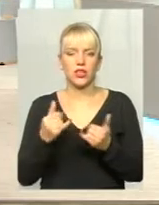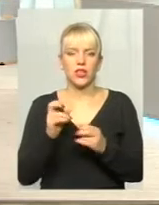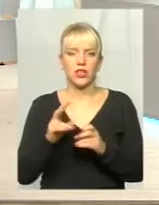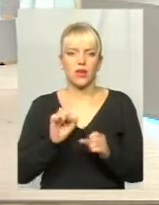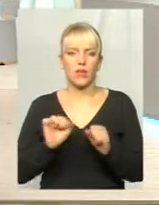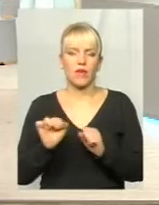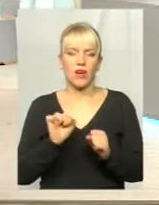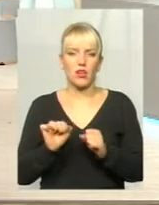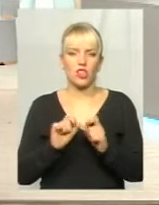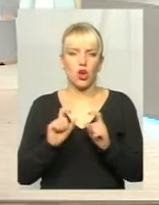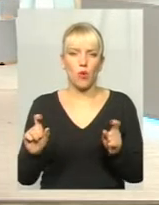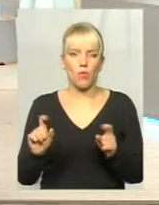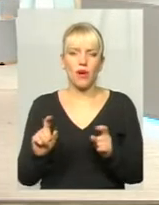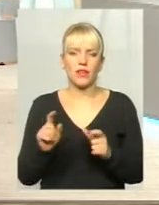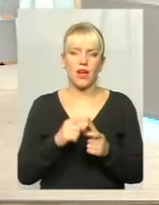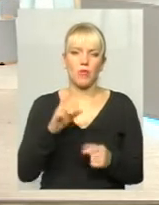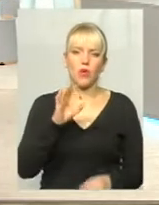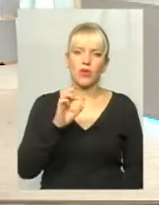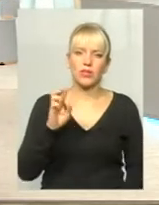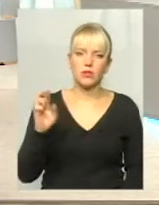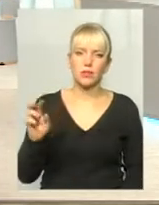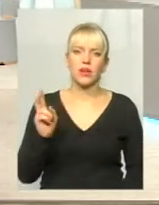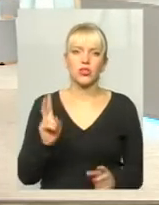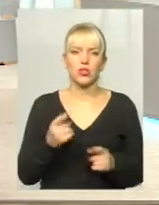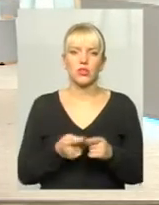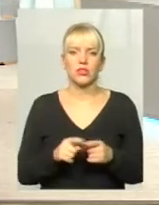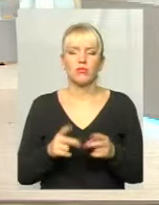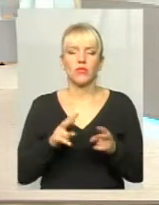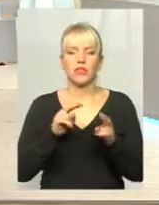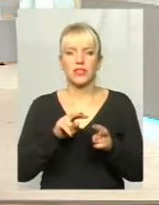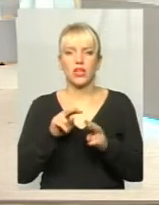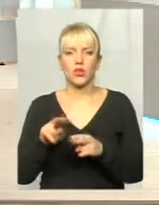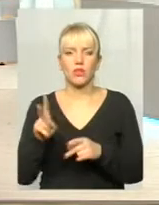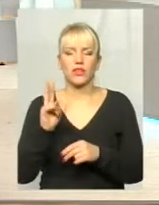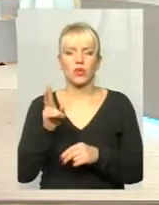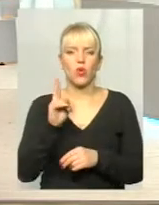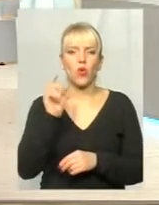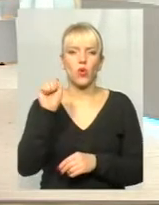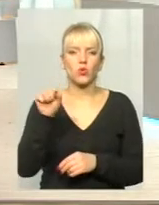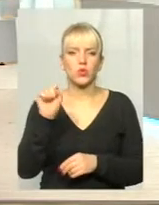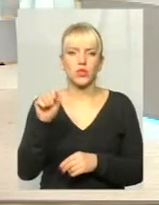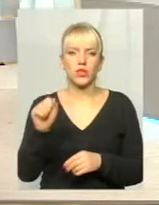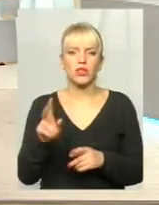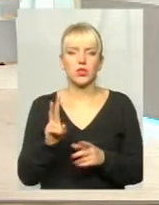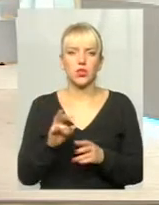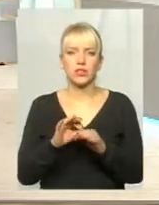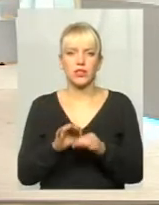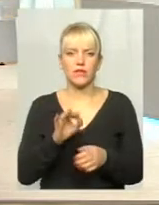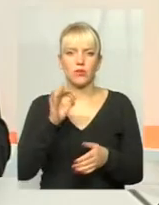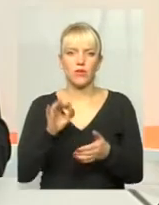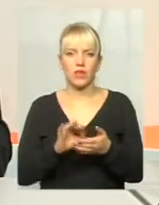управляюча компанія, або ж ОСББ, хто за цим має слідкувати? До кого стукати і хто несе відповідальність?